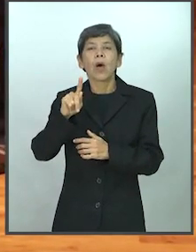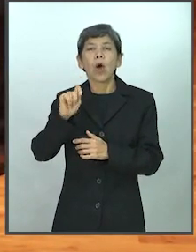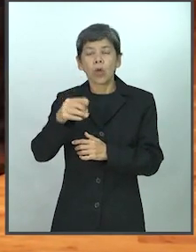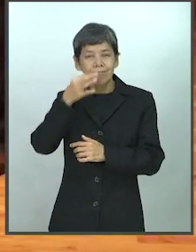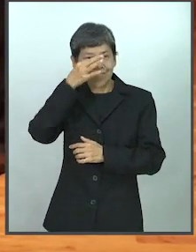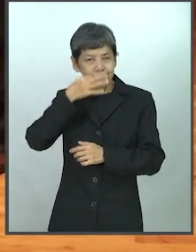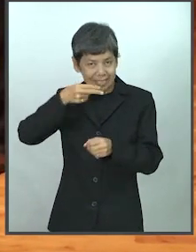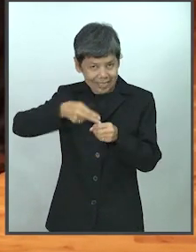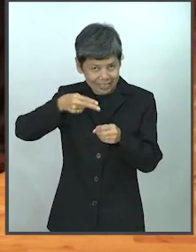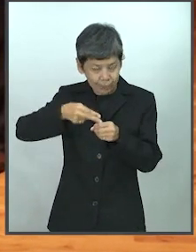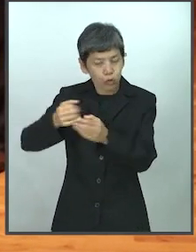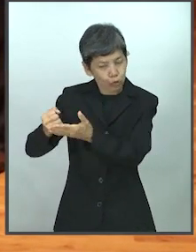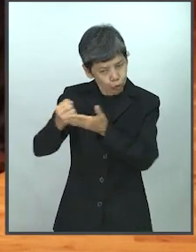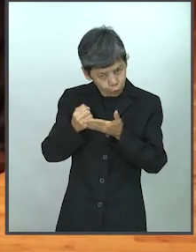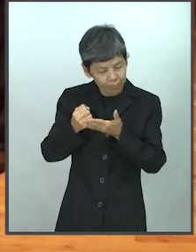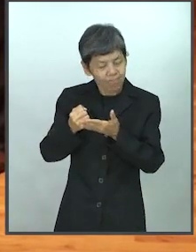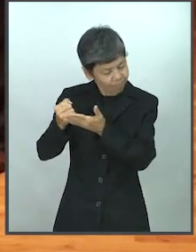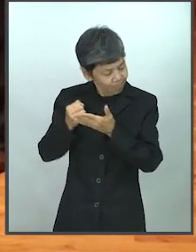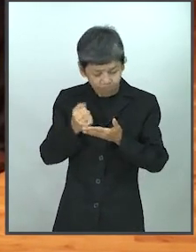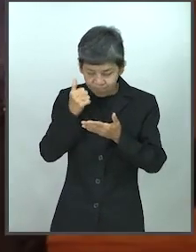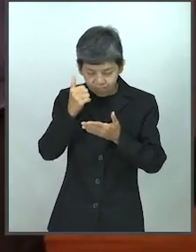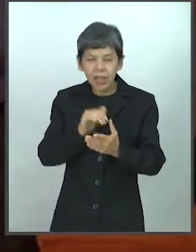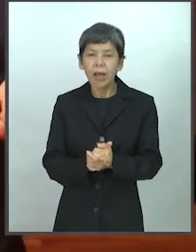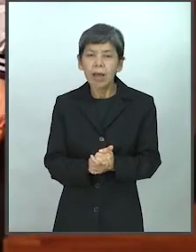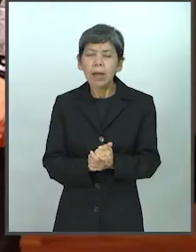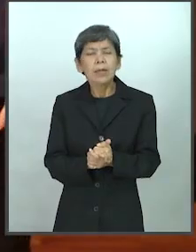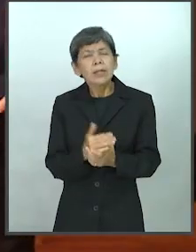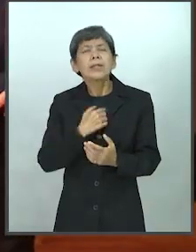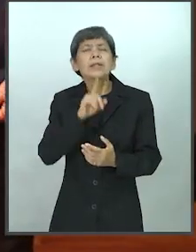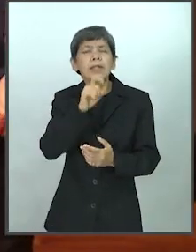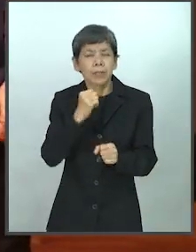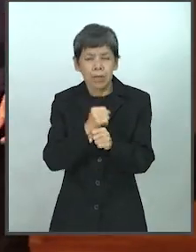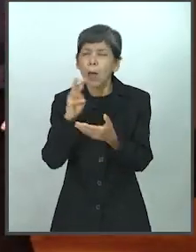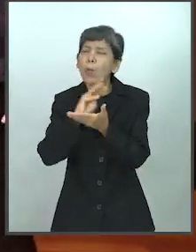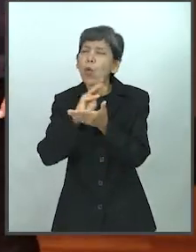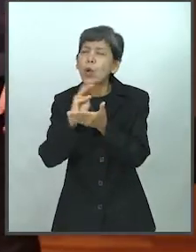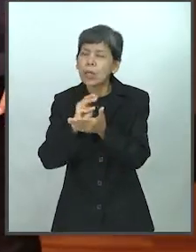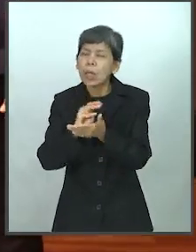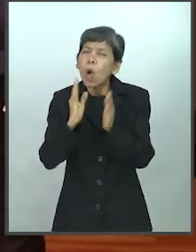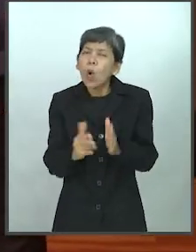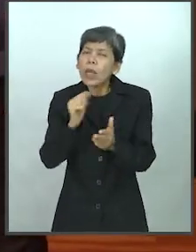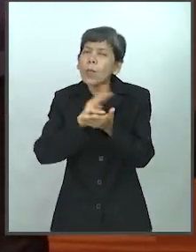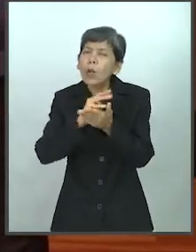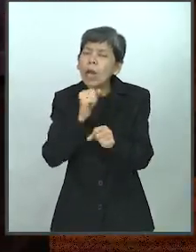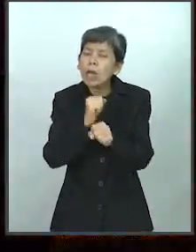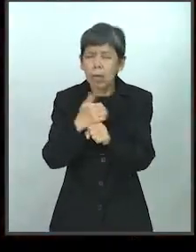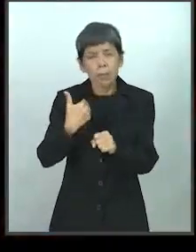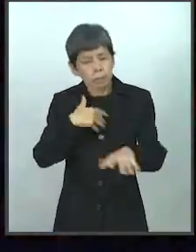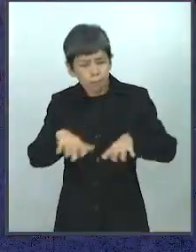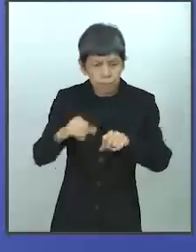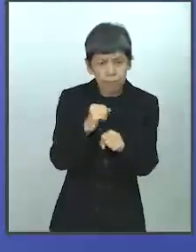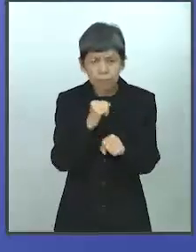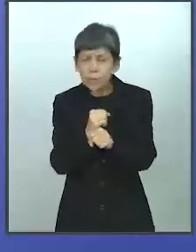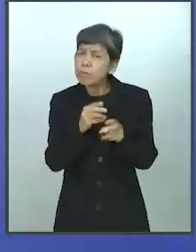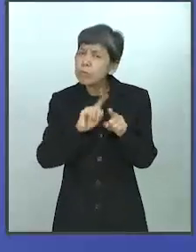ที่ครั้งแรกๆที่สนับสนุนเราเป็นอย่างมากเลยเนี่ย แล้วก็บทบาทหลักๆของมูลนิธิคนดีเนี่ยครับเรามีบทบาทใน